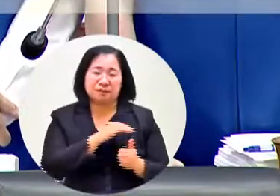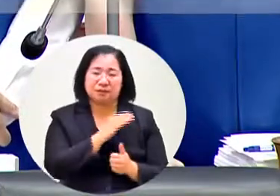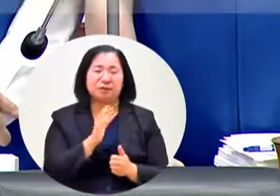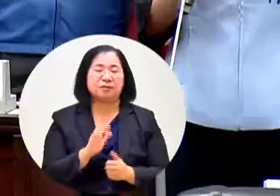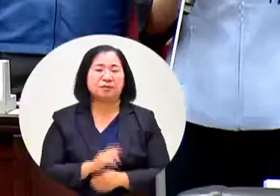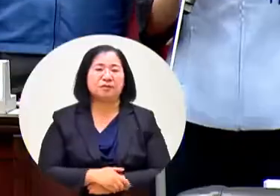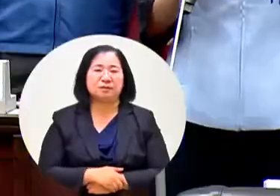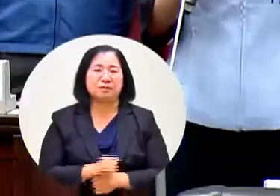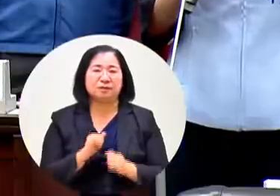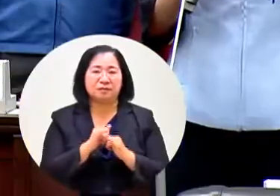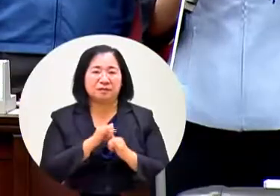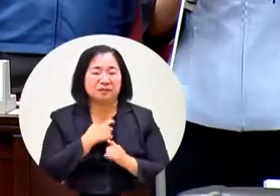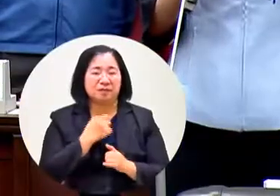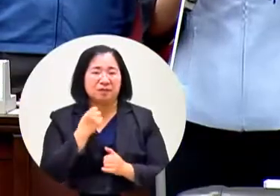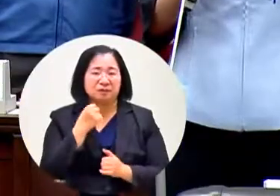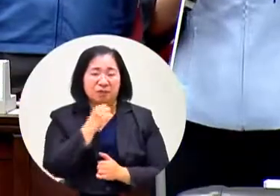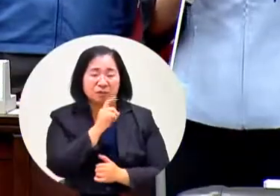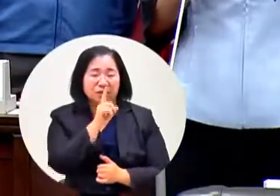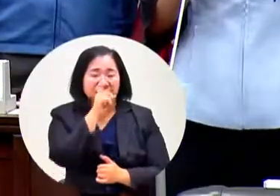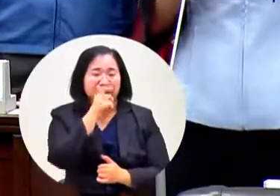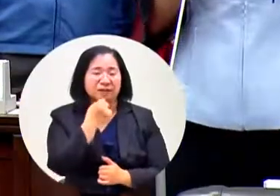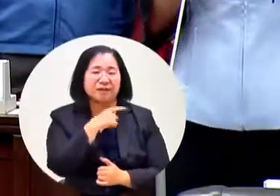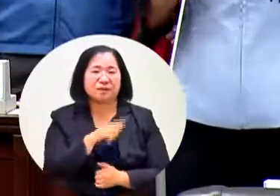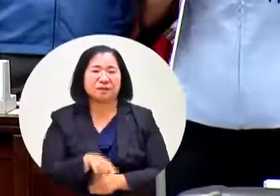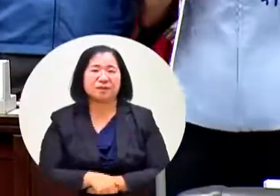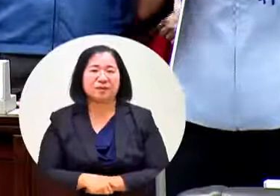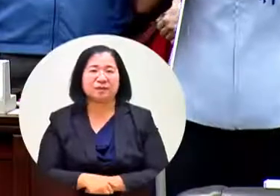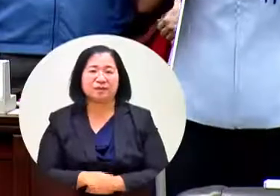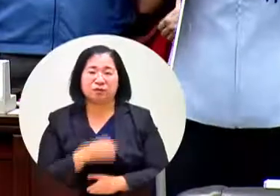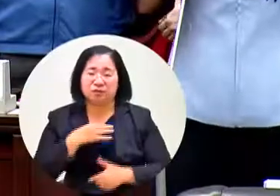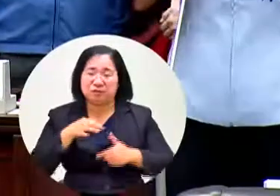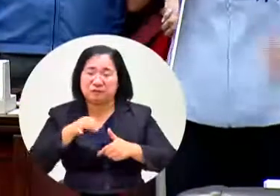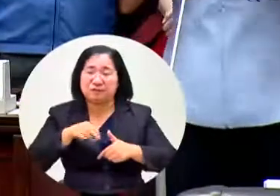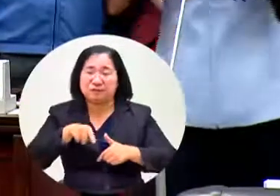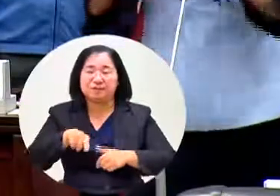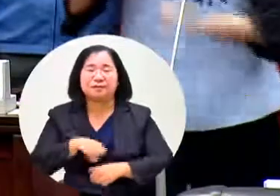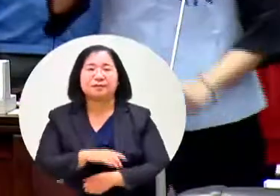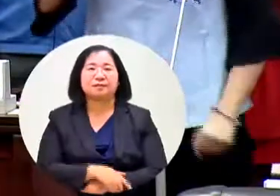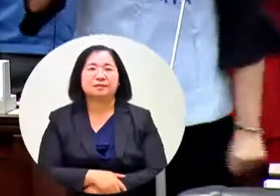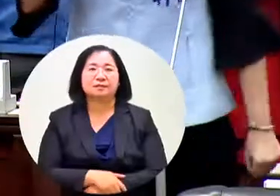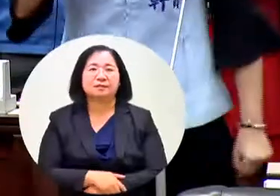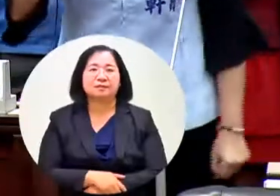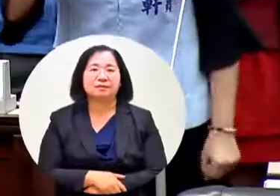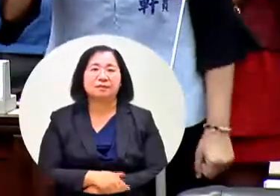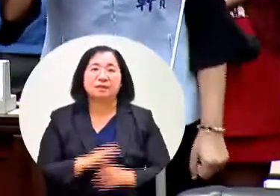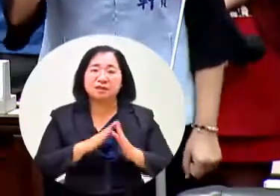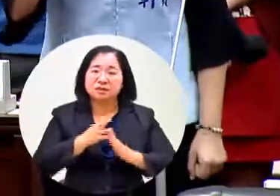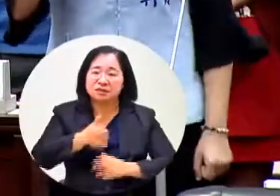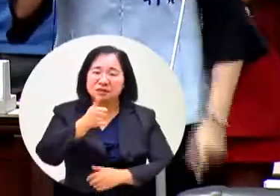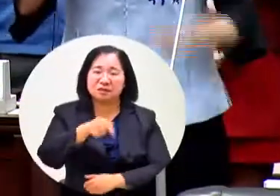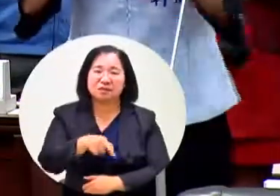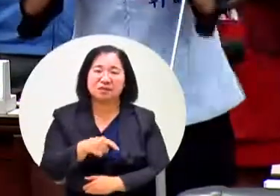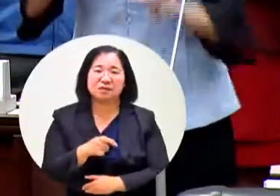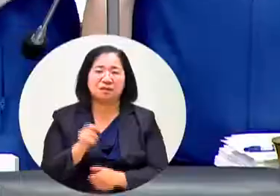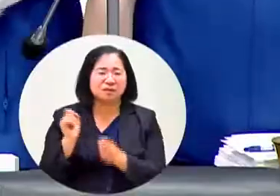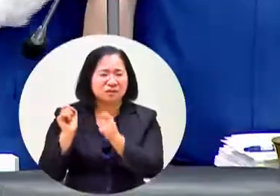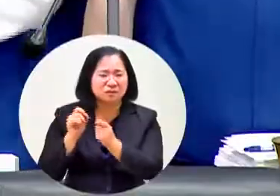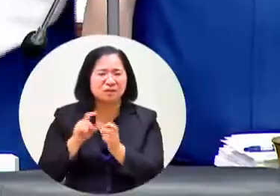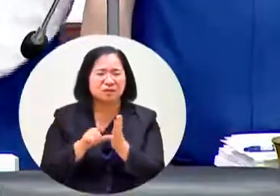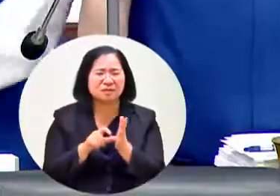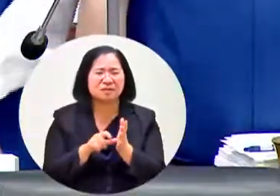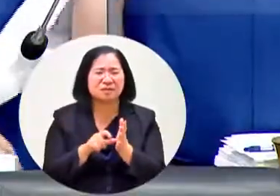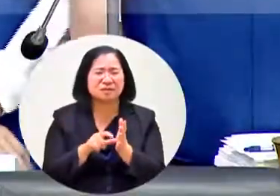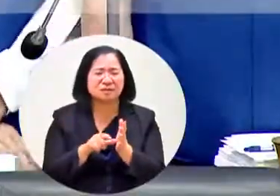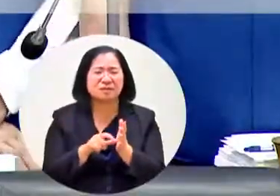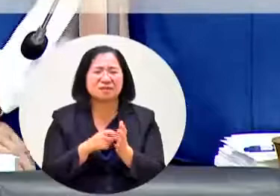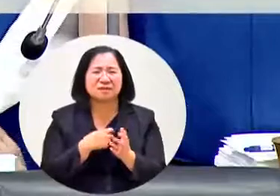你一句哈，台湾最珍贵的是不是言论自由？所以人民是不是有免于恐惧的自